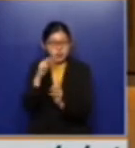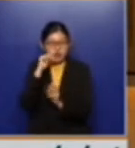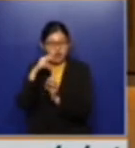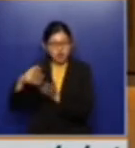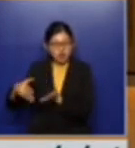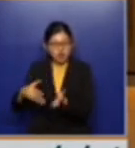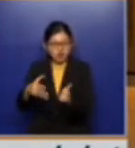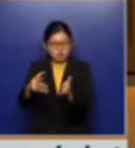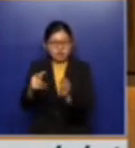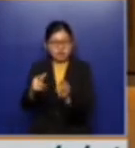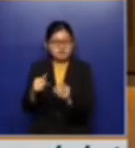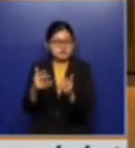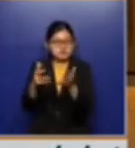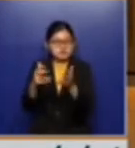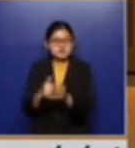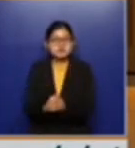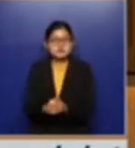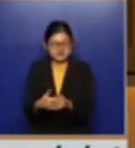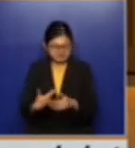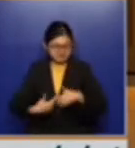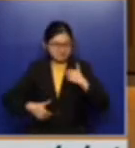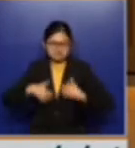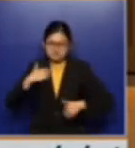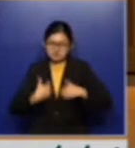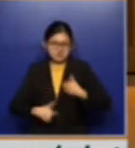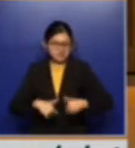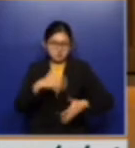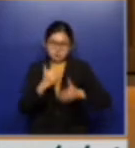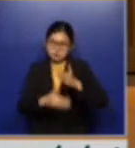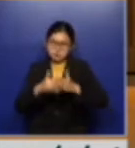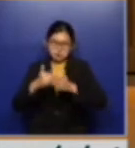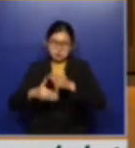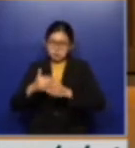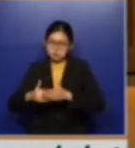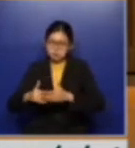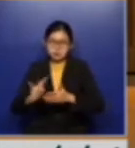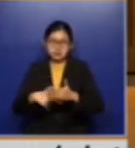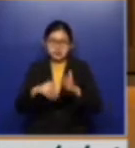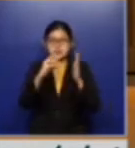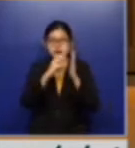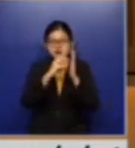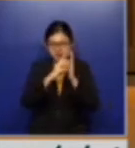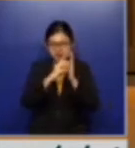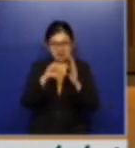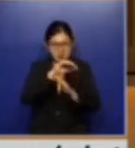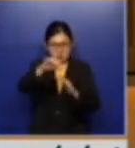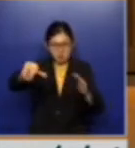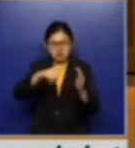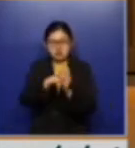ใดเป็นความทุกข์ยากเดือดร้อนของพี่น้องชาวนาในภาคกลางทั้งภาคครับท่านประธาน